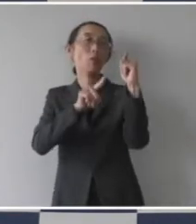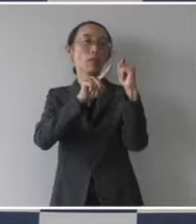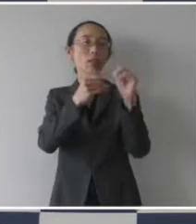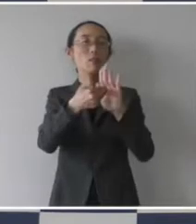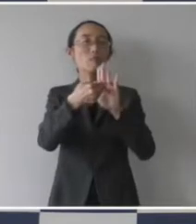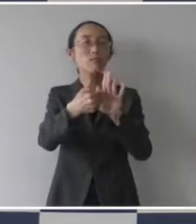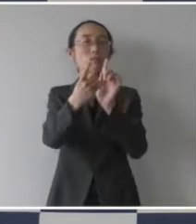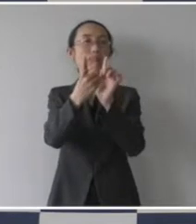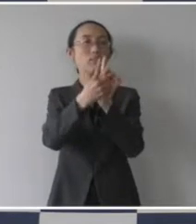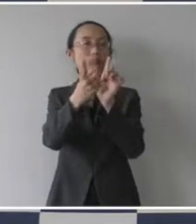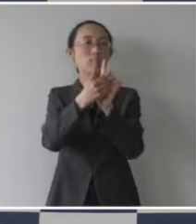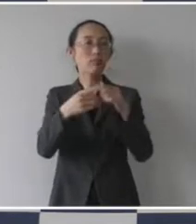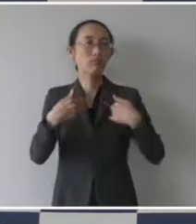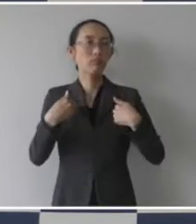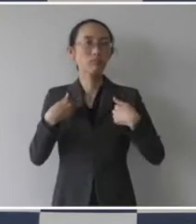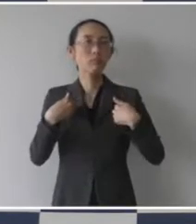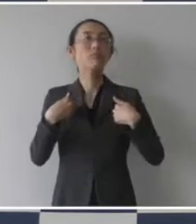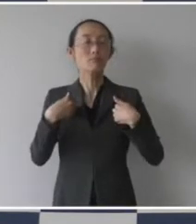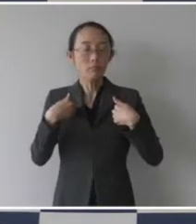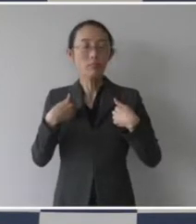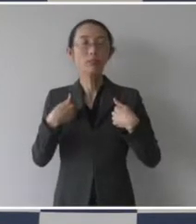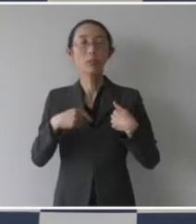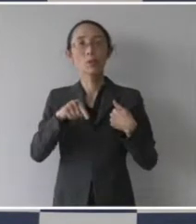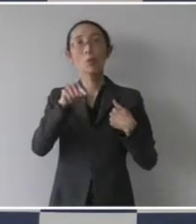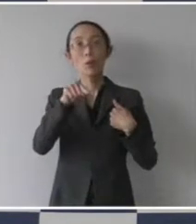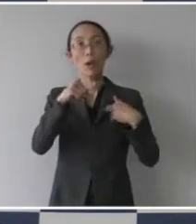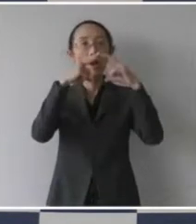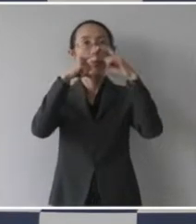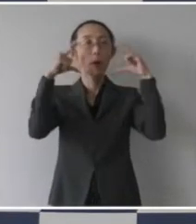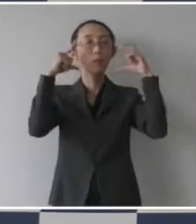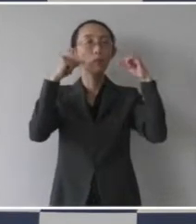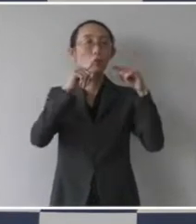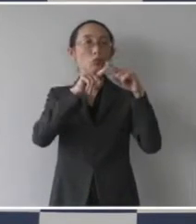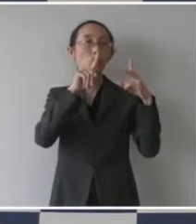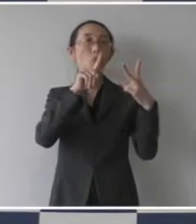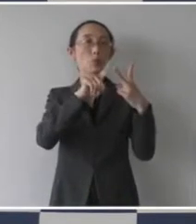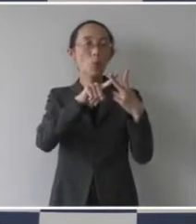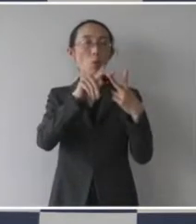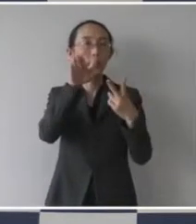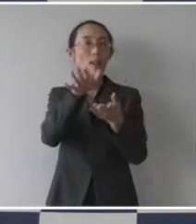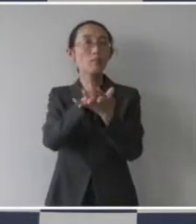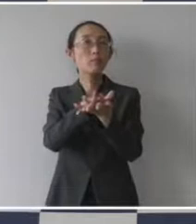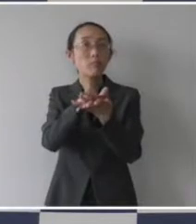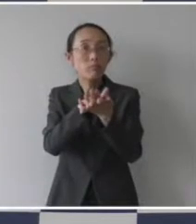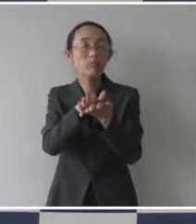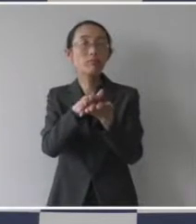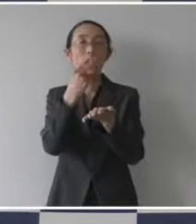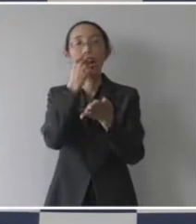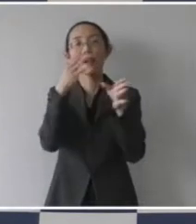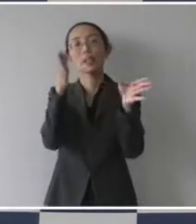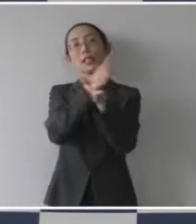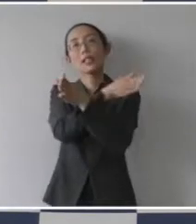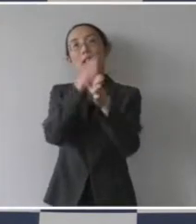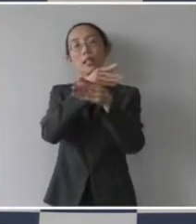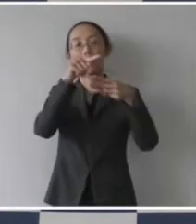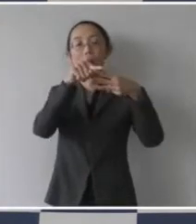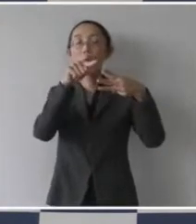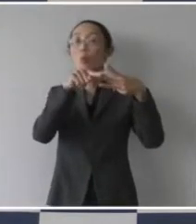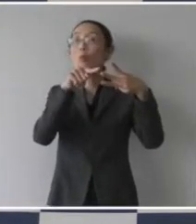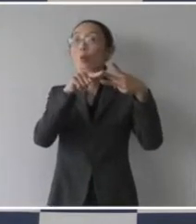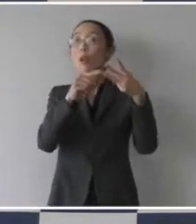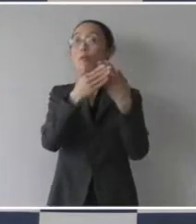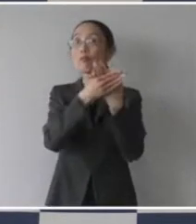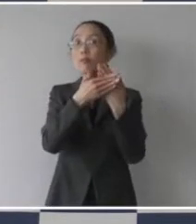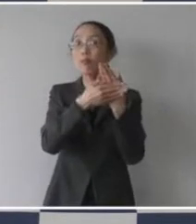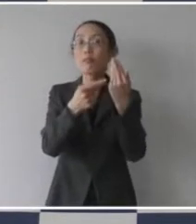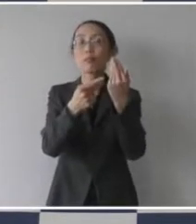ていただきたいと。何しろマスクをして、手洗いをして換気をするということが最も重要なポイ